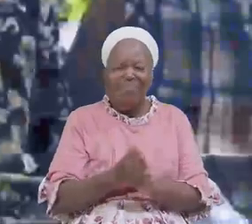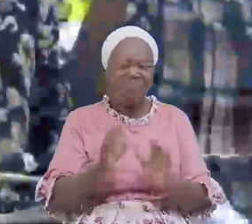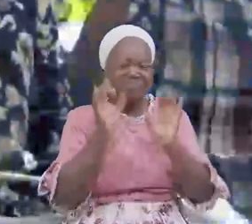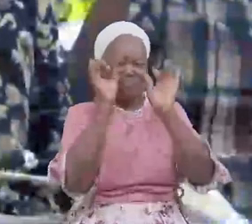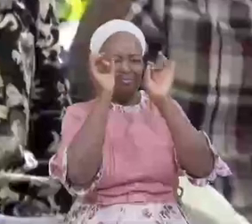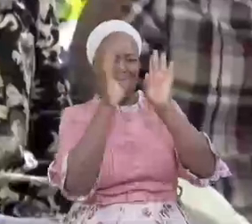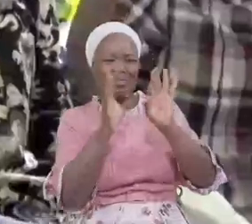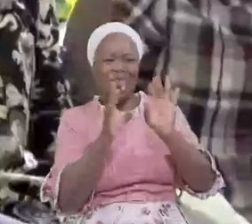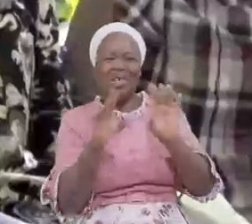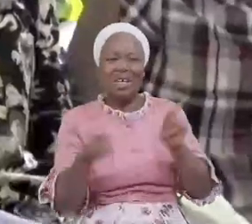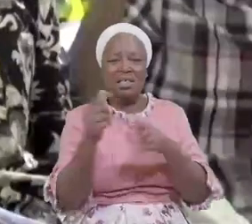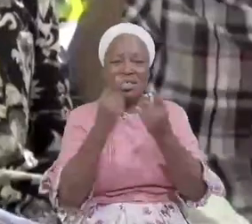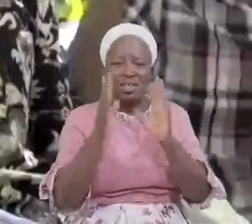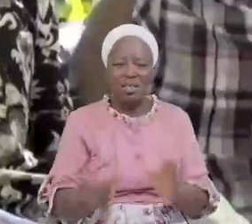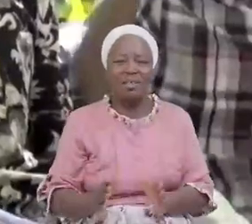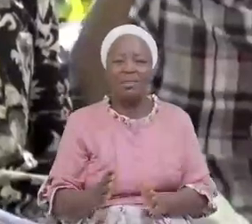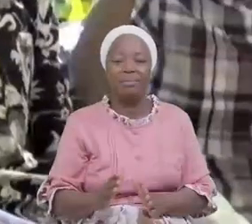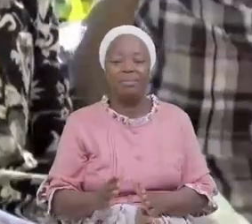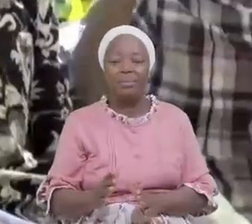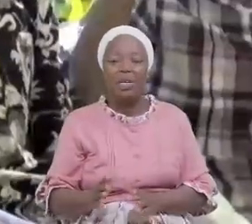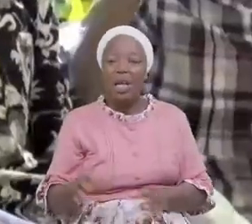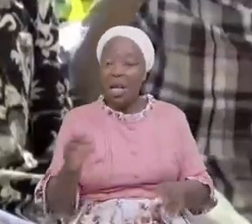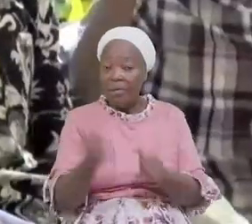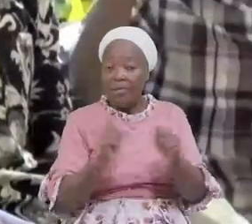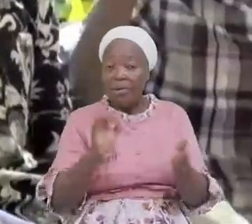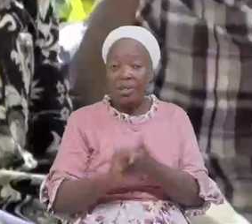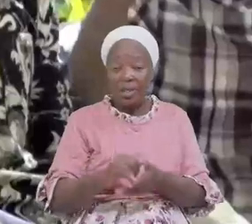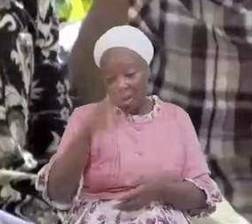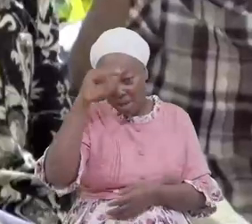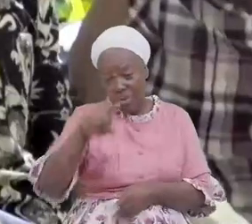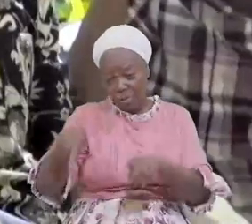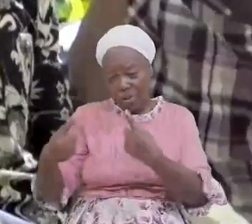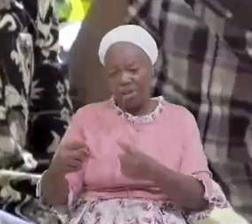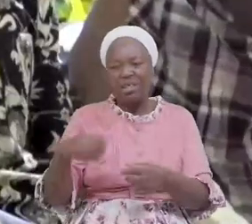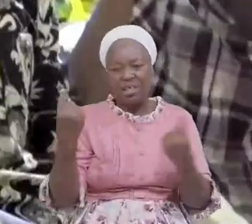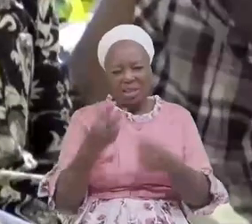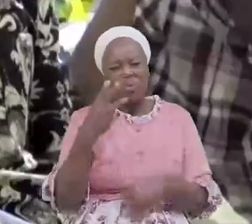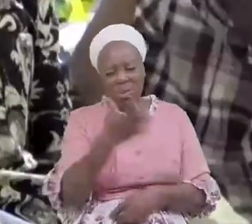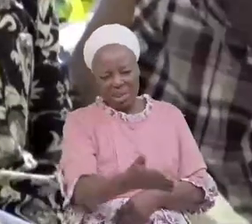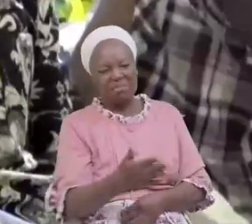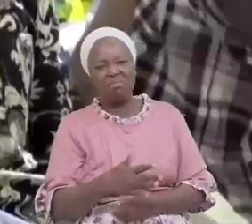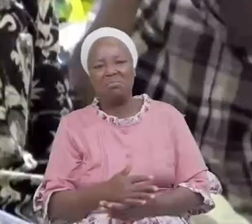Il était devenu un pécheur remarquable. Partout où il allait, le péché était là.